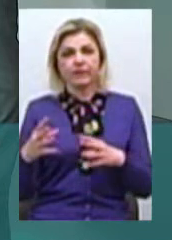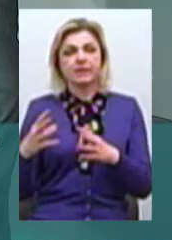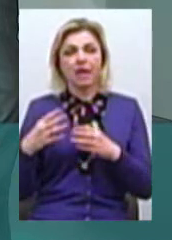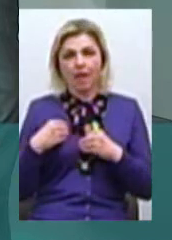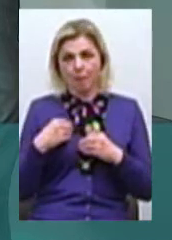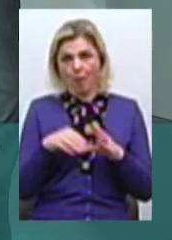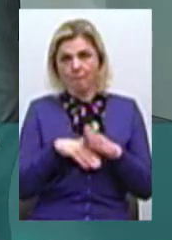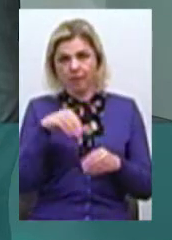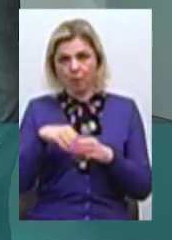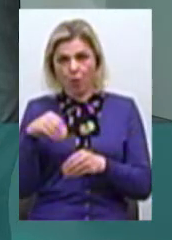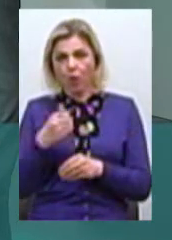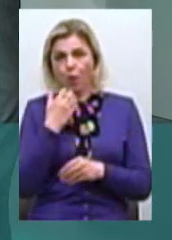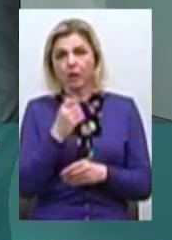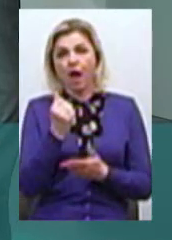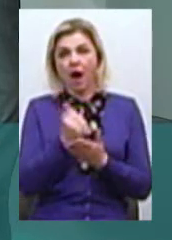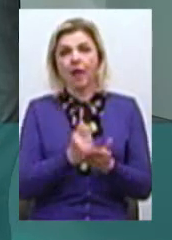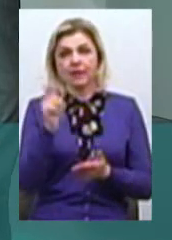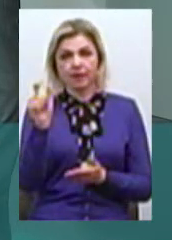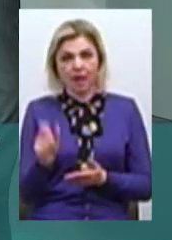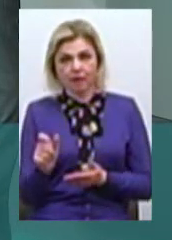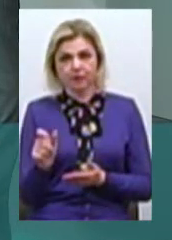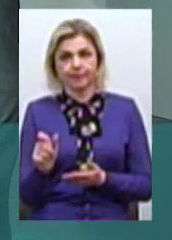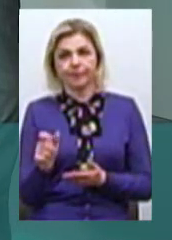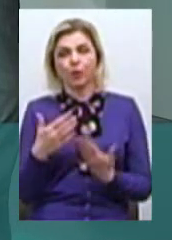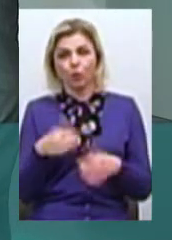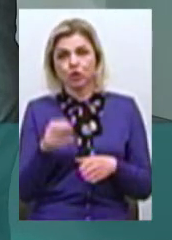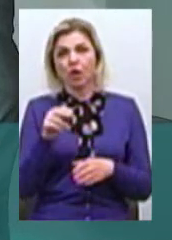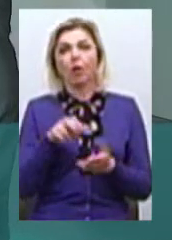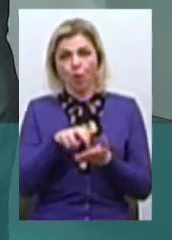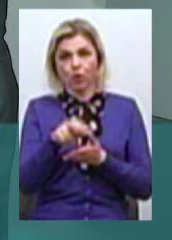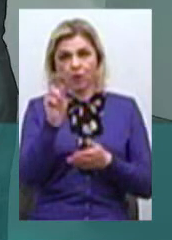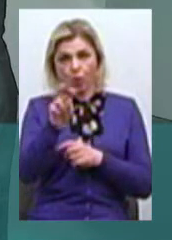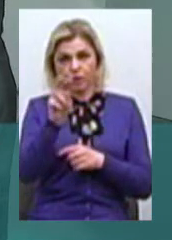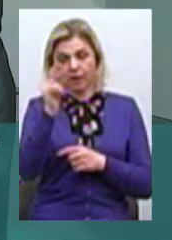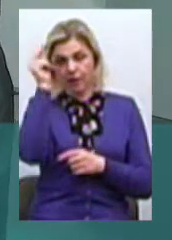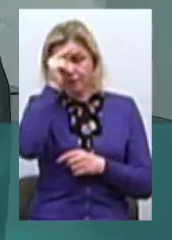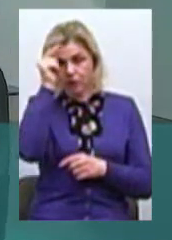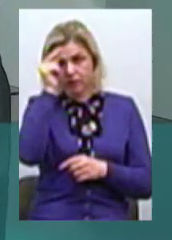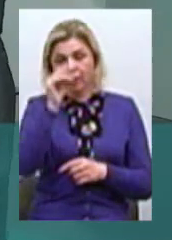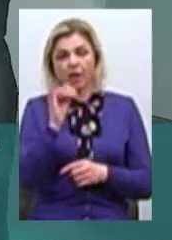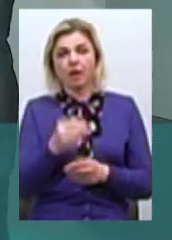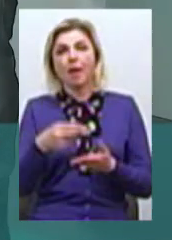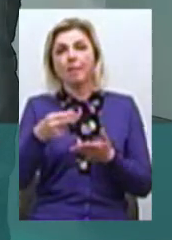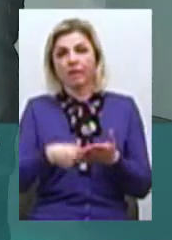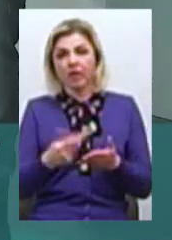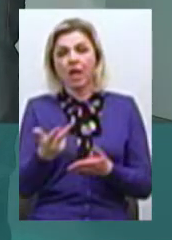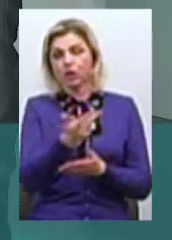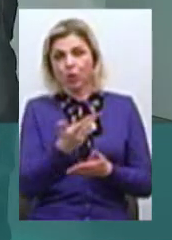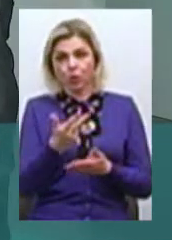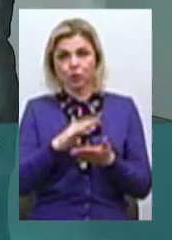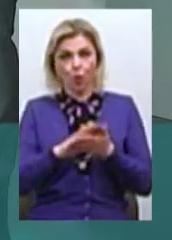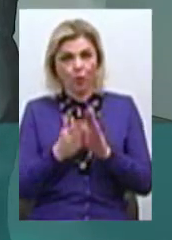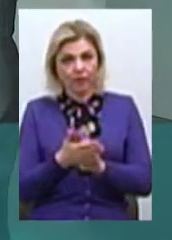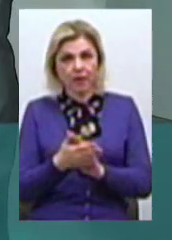вже кандидат стає, проходить навчання і отримує, підписується тристоронній договір.